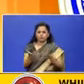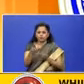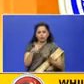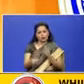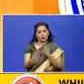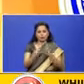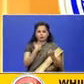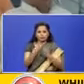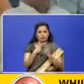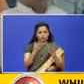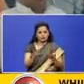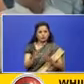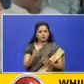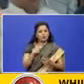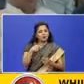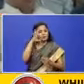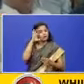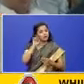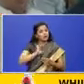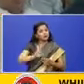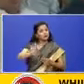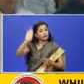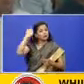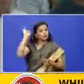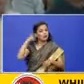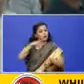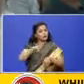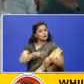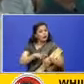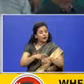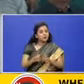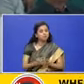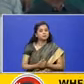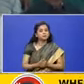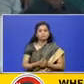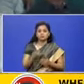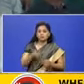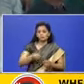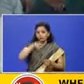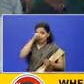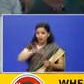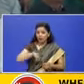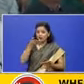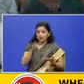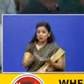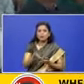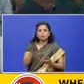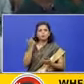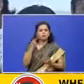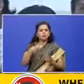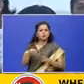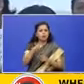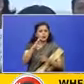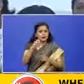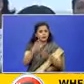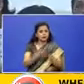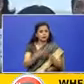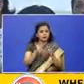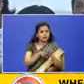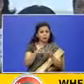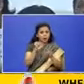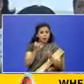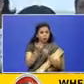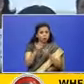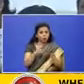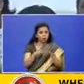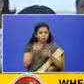करते हुए मुझे वो पुराना समय भी याद आ रहा है जब भारत को क्रायोजेनिक रॉकेट